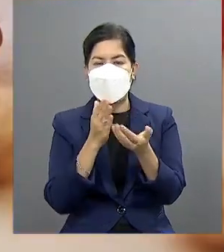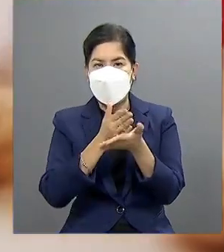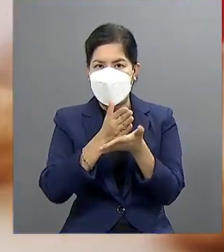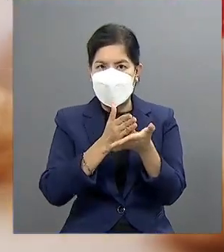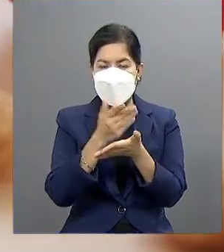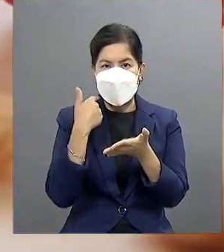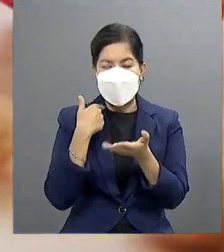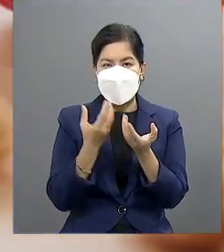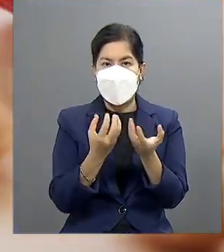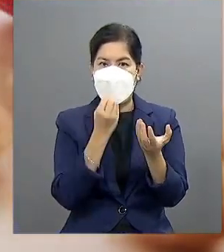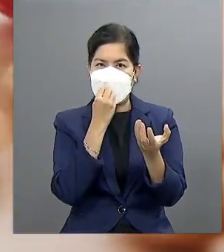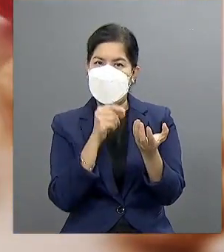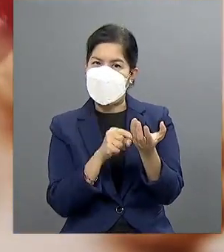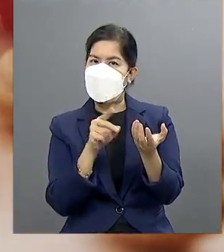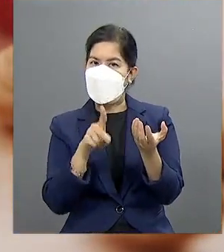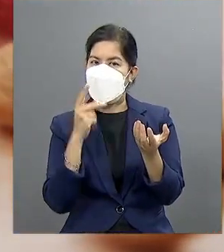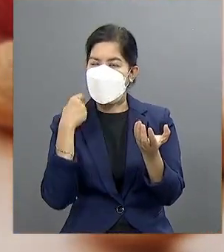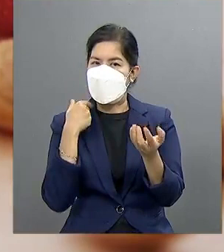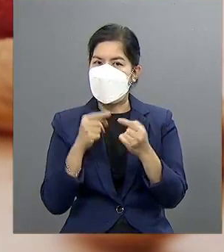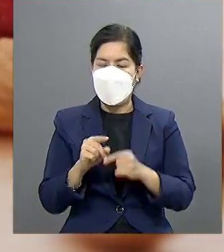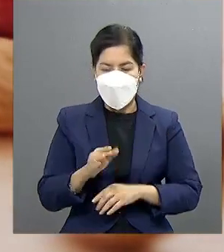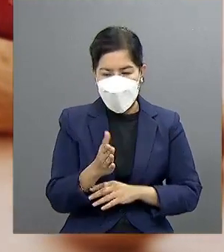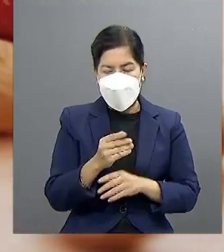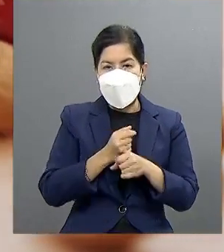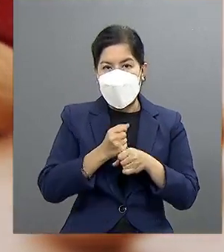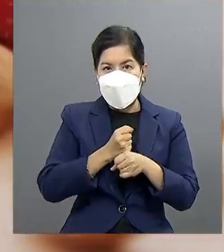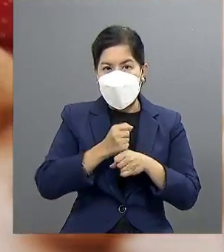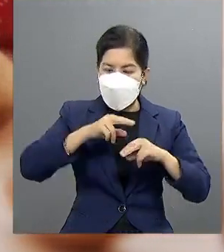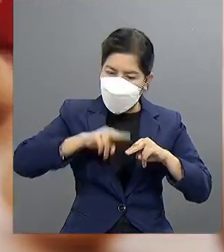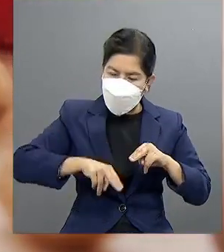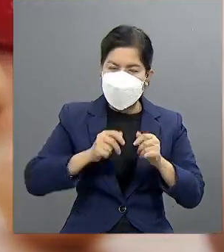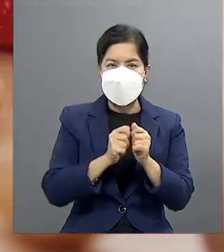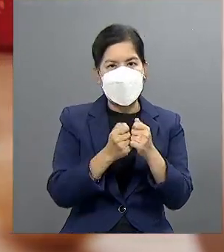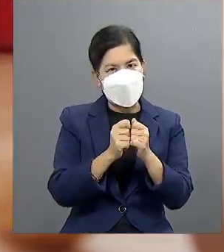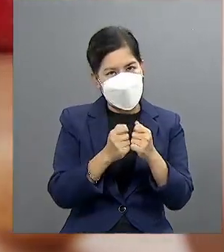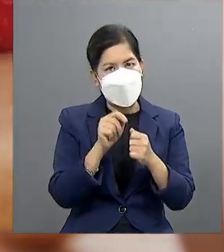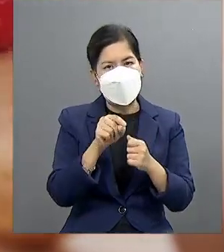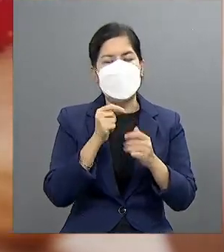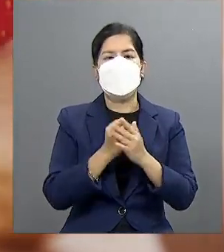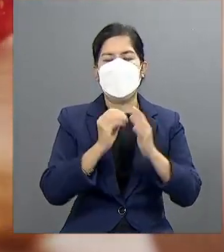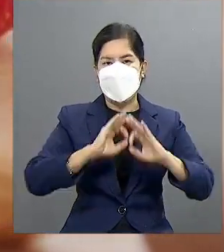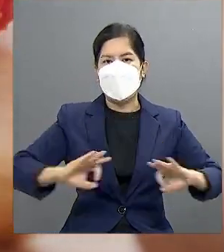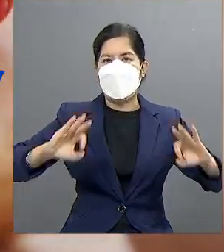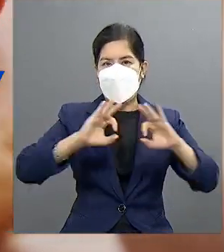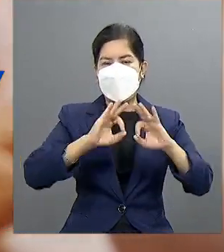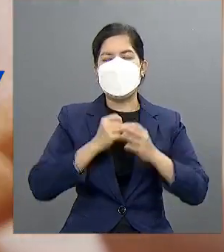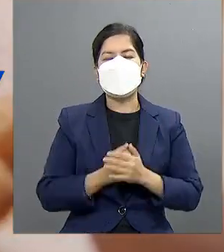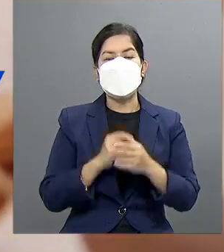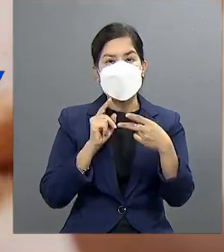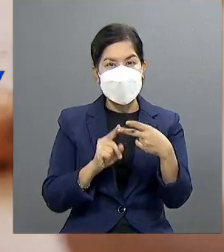ยชน์อย่างเช่นเป็นพวกปลานมไข่ถั่วเป็นต้นนะคะนะคะอันนี้ก็คือเรื่องอาหาร2ก็คือสำคัญมาก